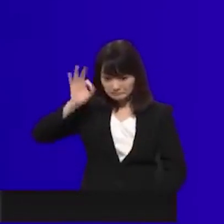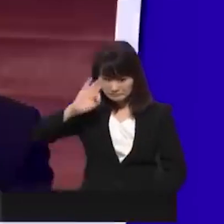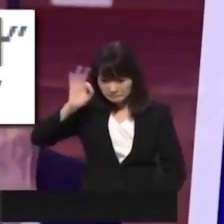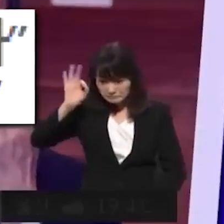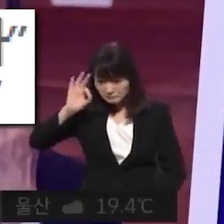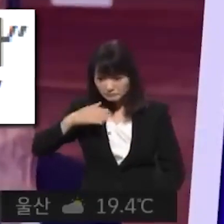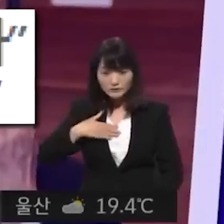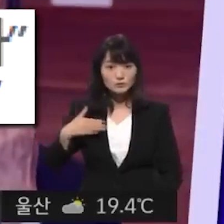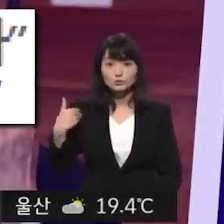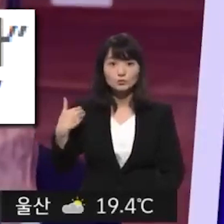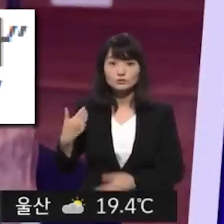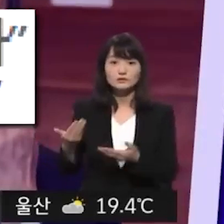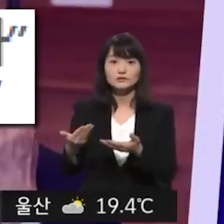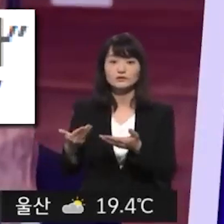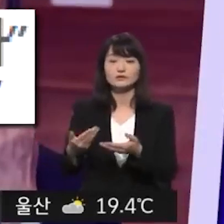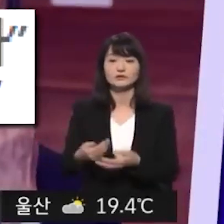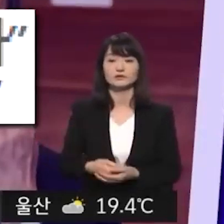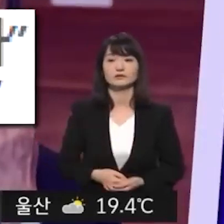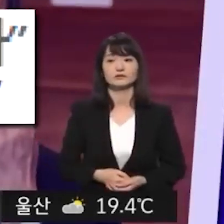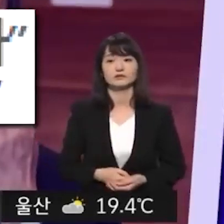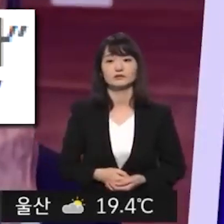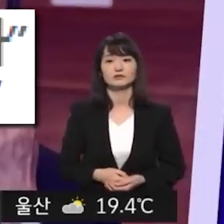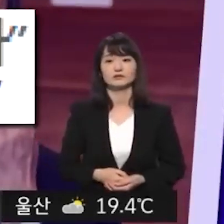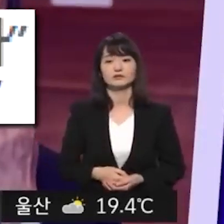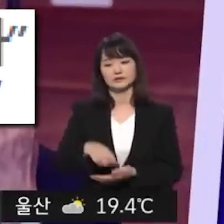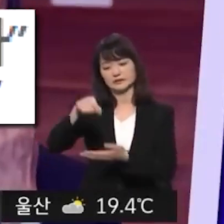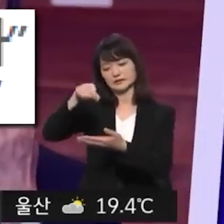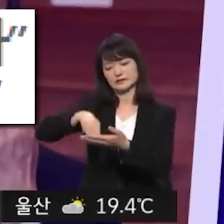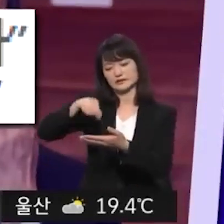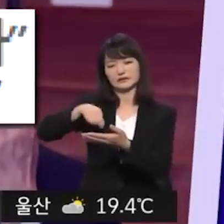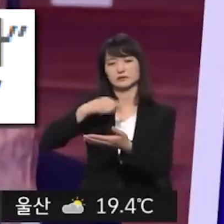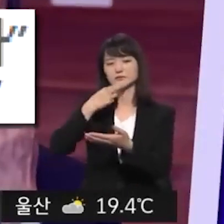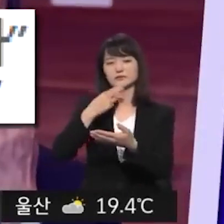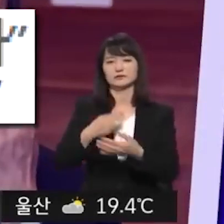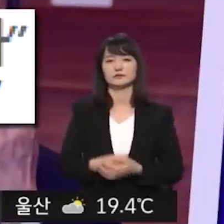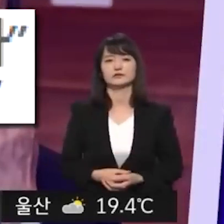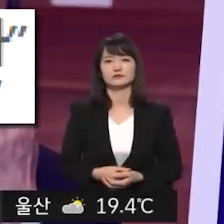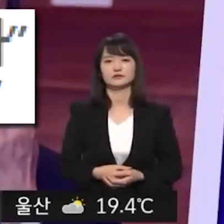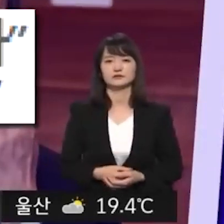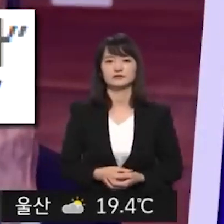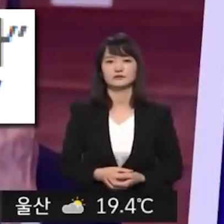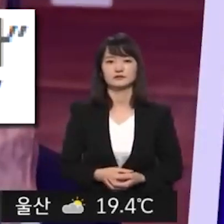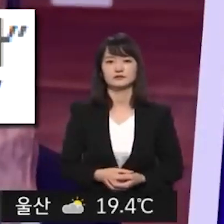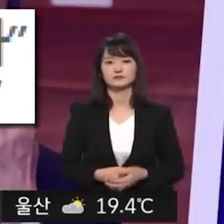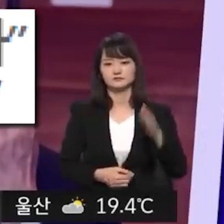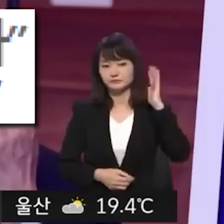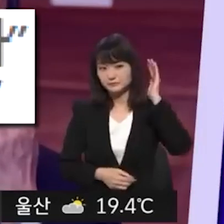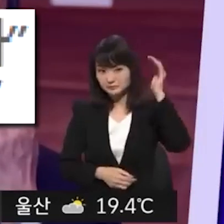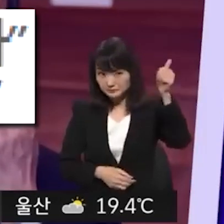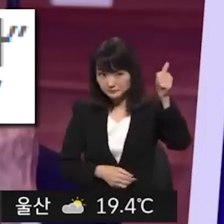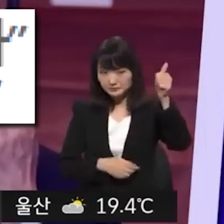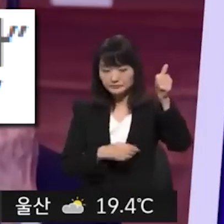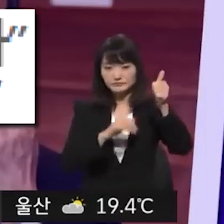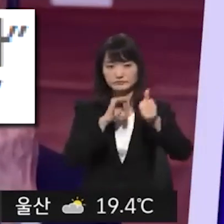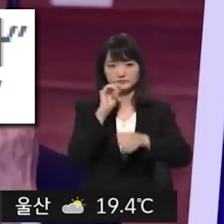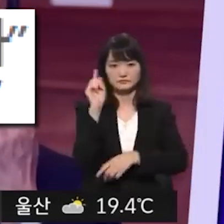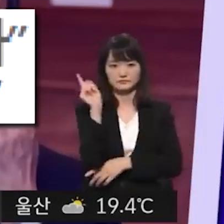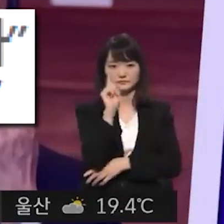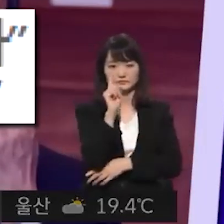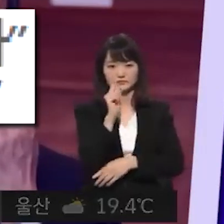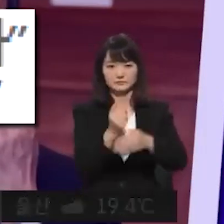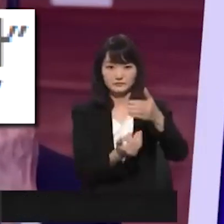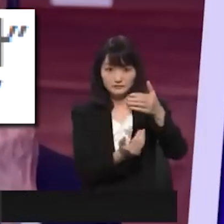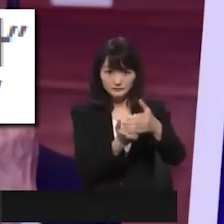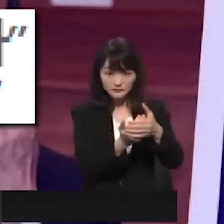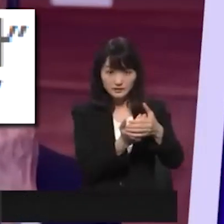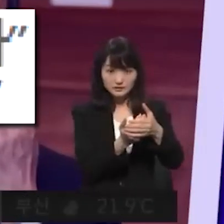나도 모르는 이런 일이 했는데 기사의 난 적이 없었습니다 보도가 없었는데 대통령 헬기 사고를 총리는